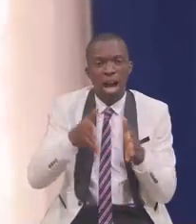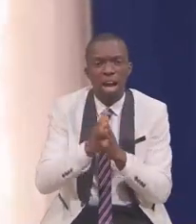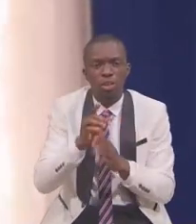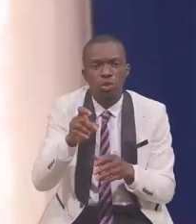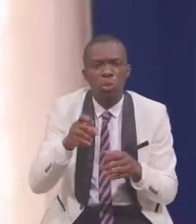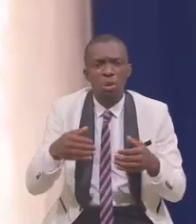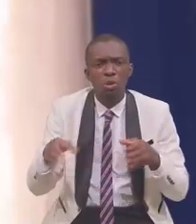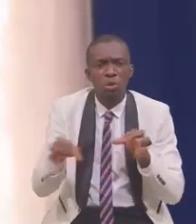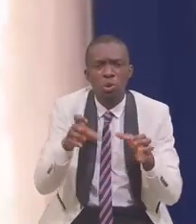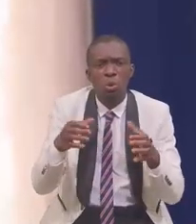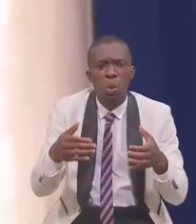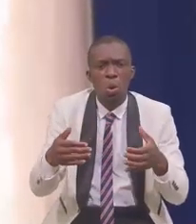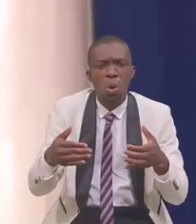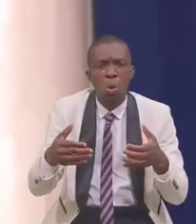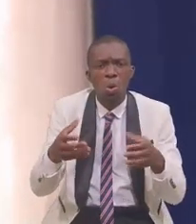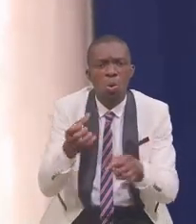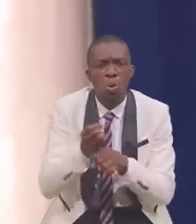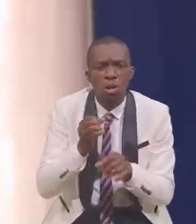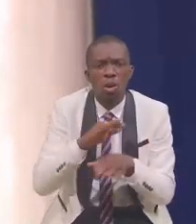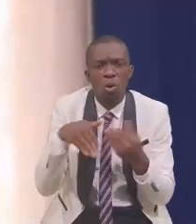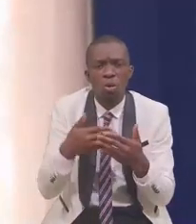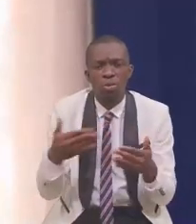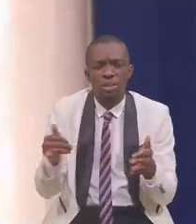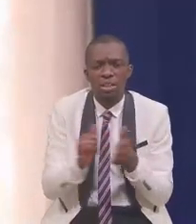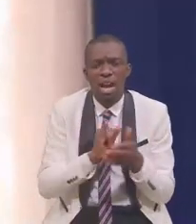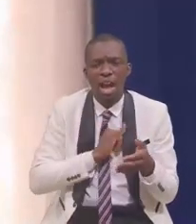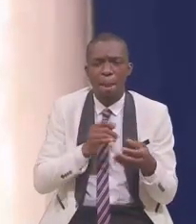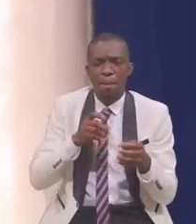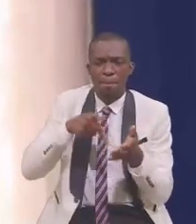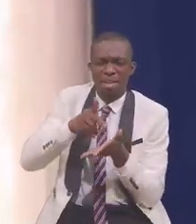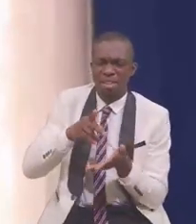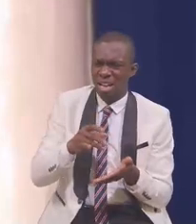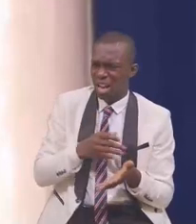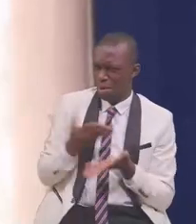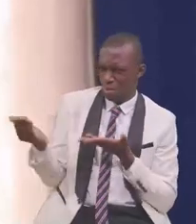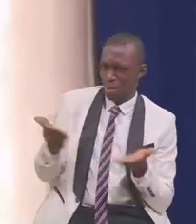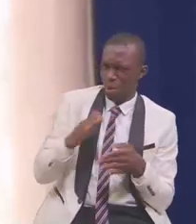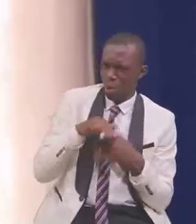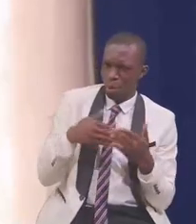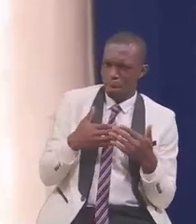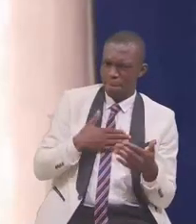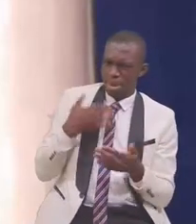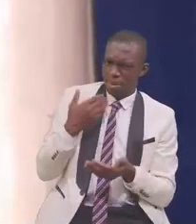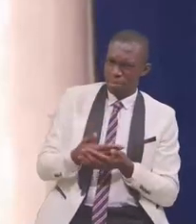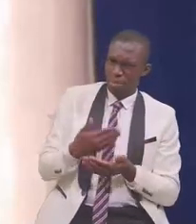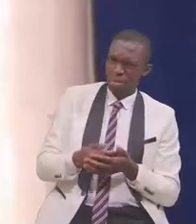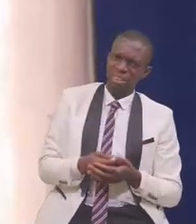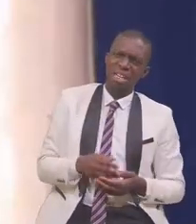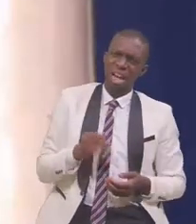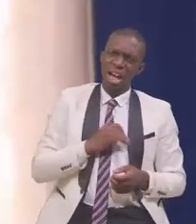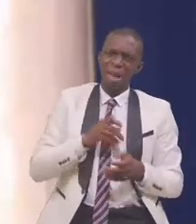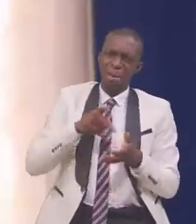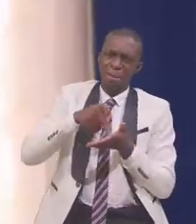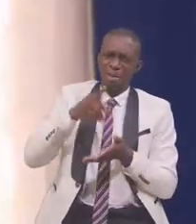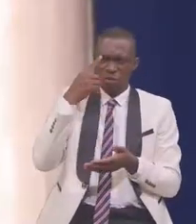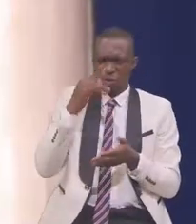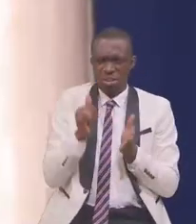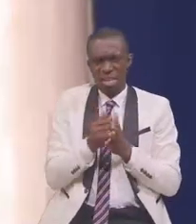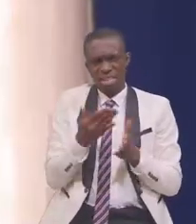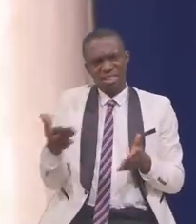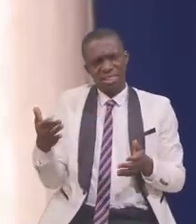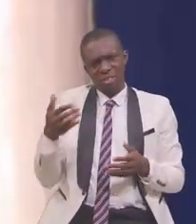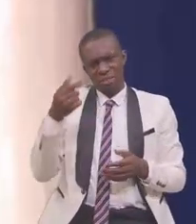achetée? Oh, désolé, je n'ai pas le temps. La chose là est très précieuse. J'ai ramassé tout mon argent. Je suis allé payer pour la